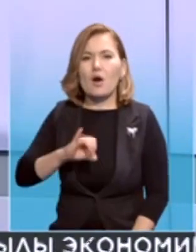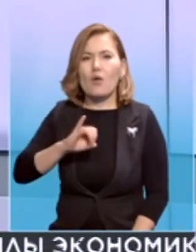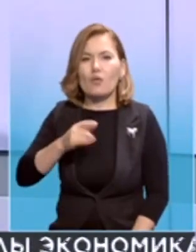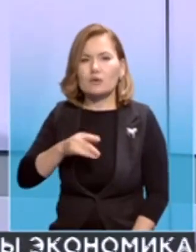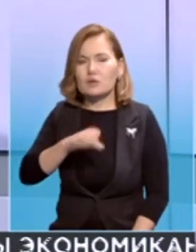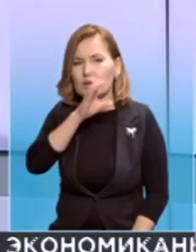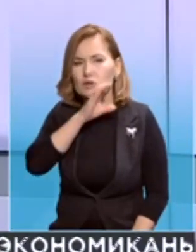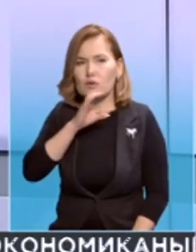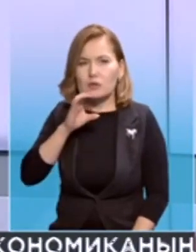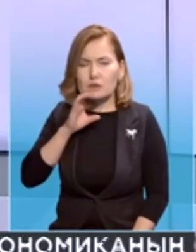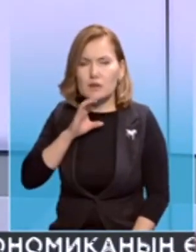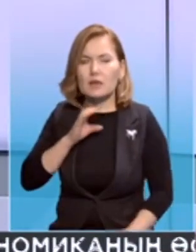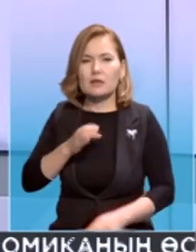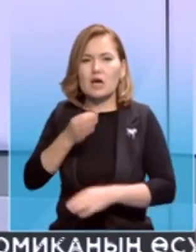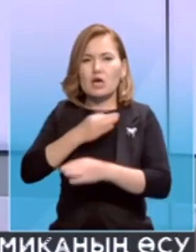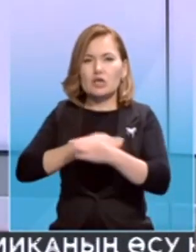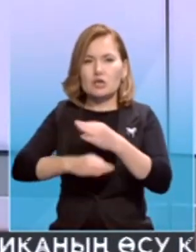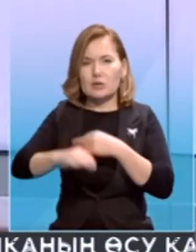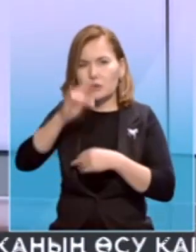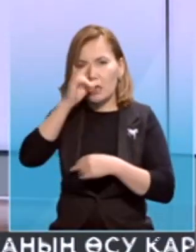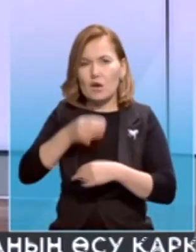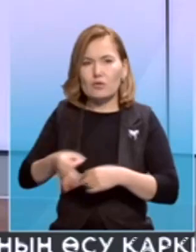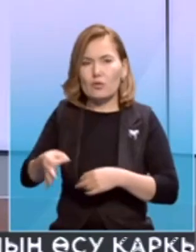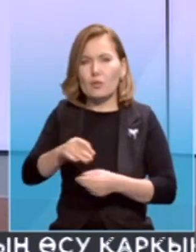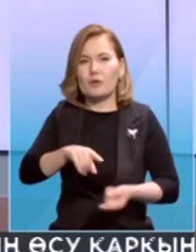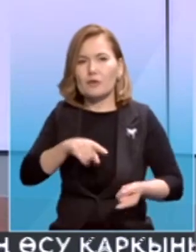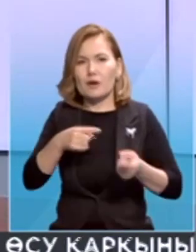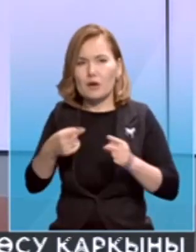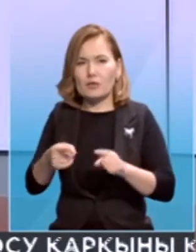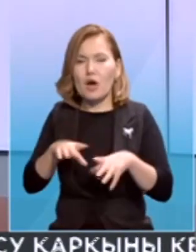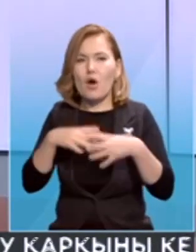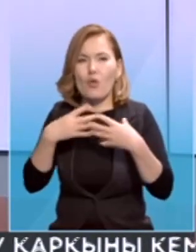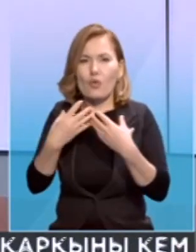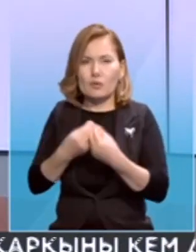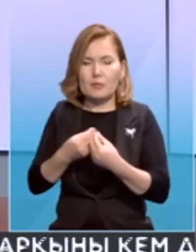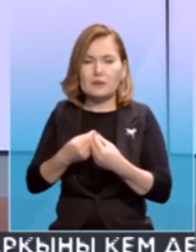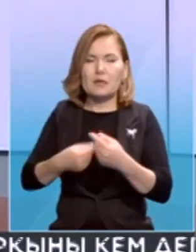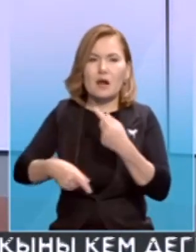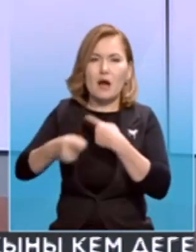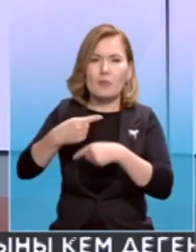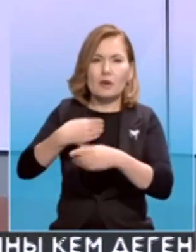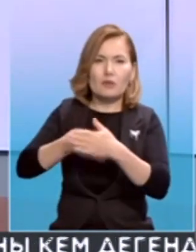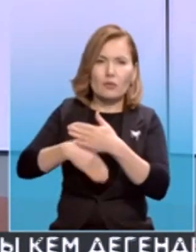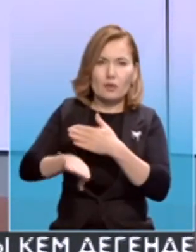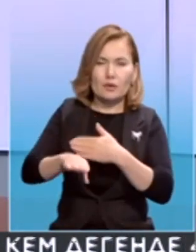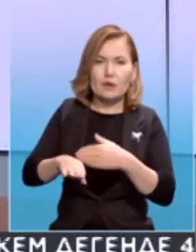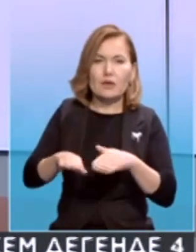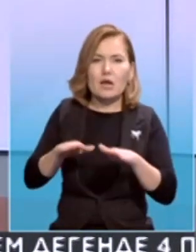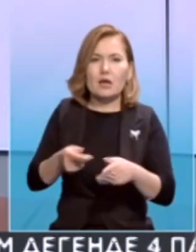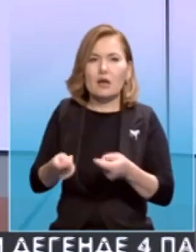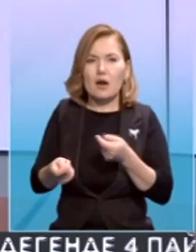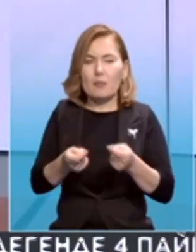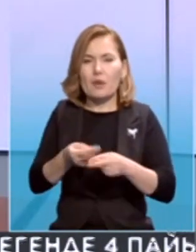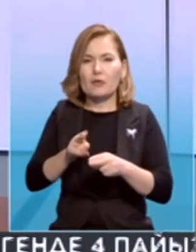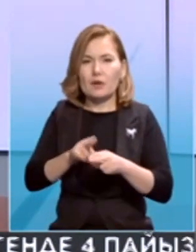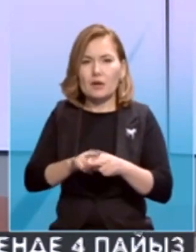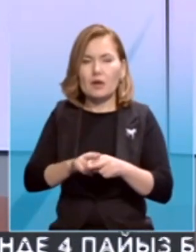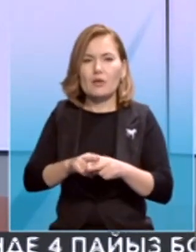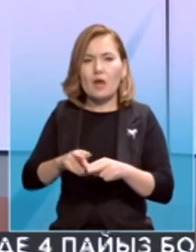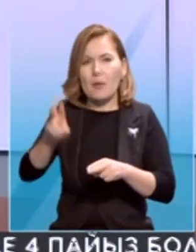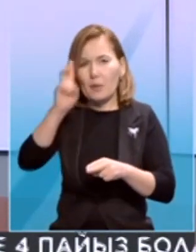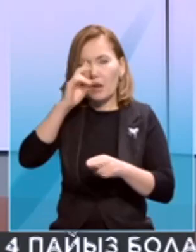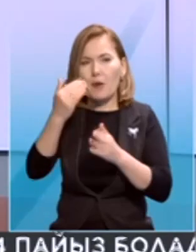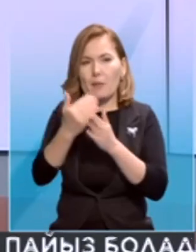Оңтүстіктен солтүстікке және шығысқа қоныс аударған кейбір отбасылар кері көшіп жатыр. Себебі жергілікті атқарушы органдар дәл осы